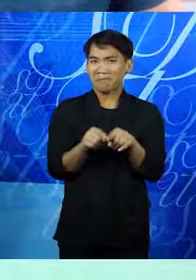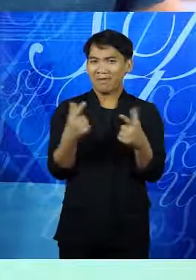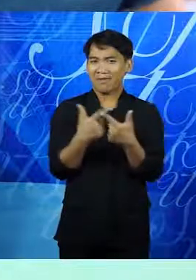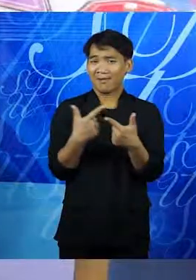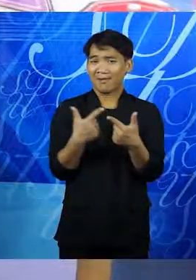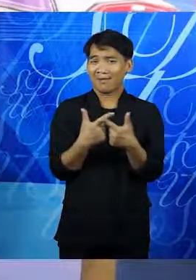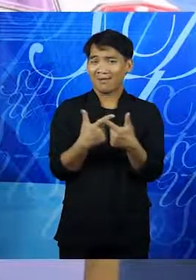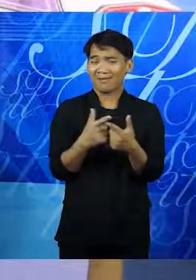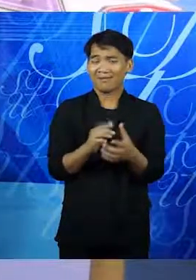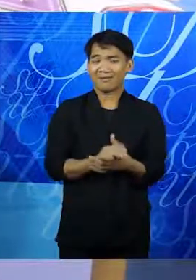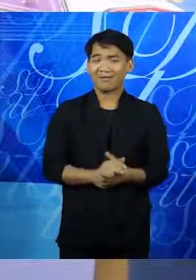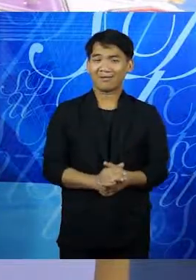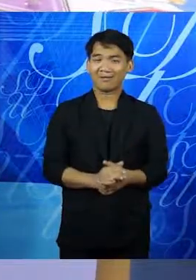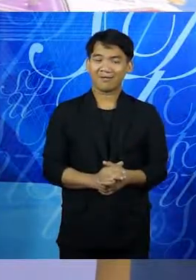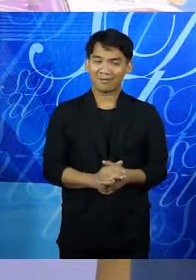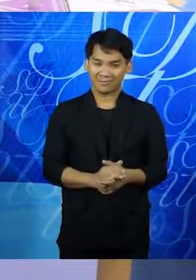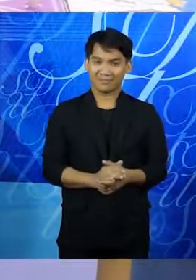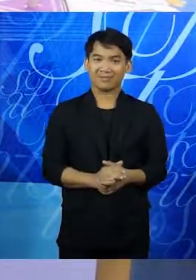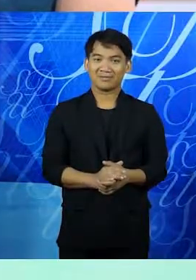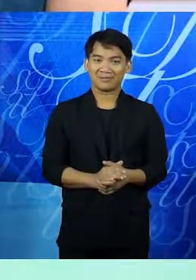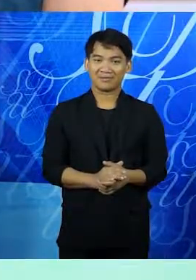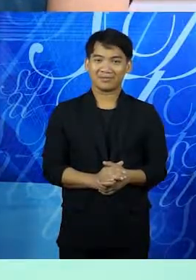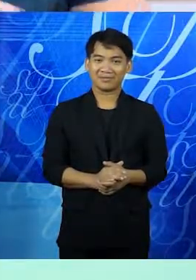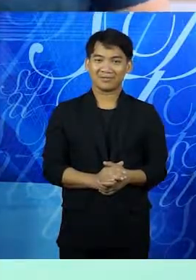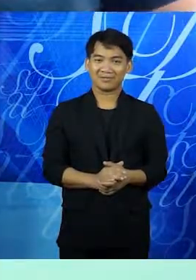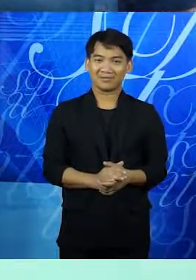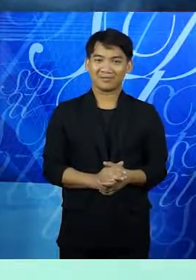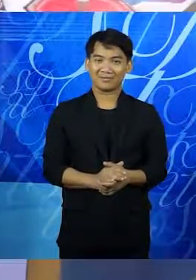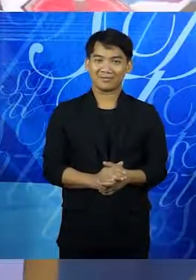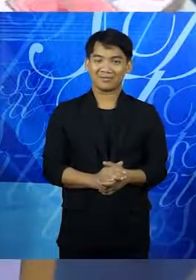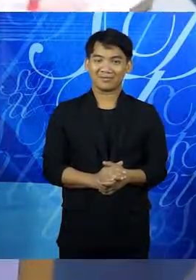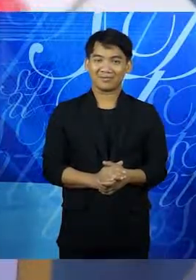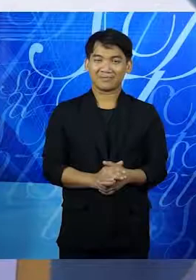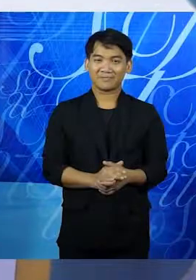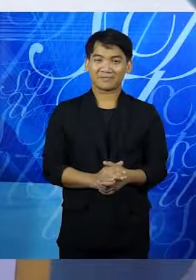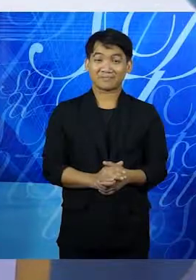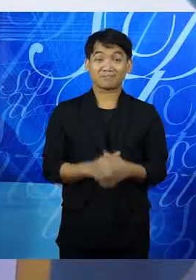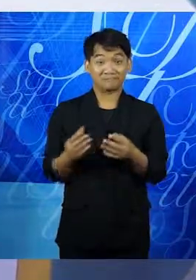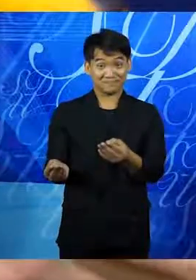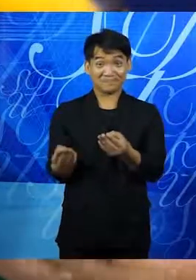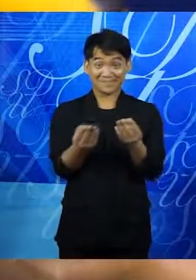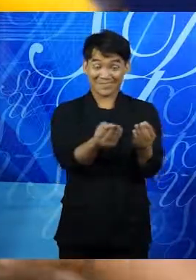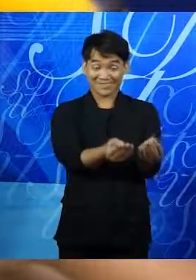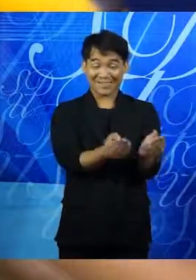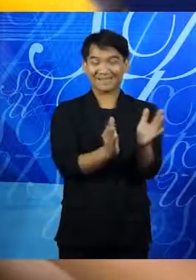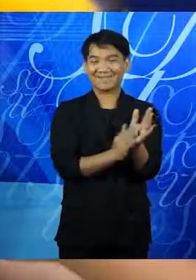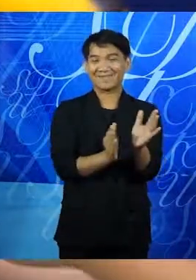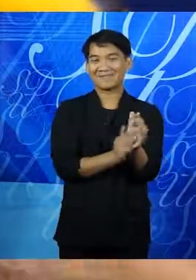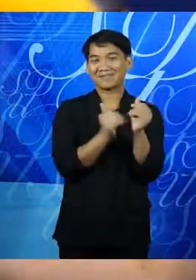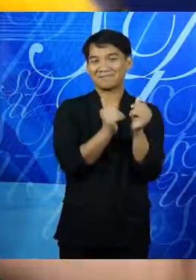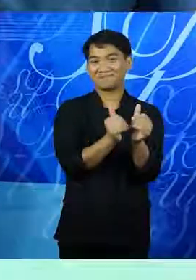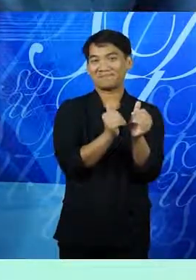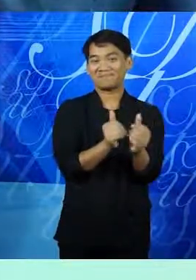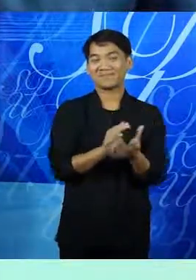อยากได้ตุ๊กตาและแป้นเลขาใช่ไหมคะนี่ค่ะเก่งมาก